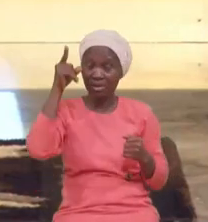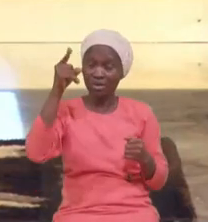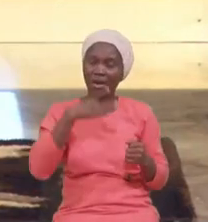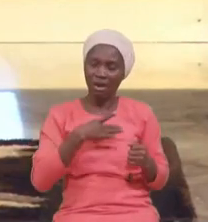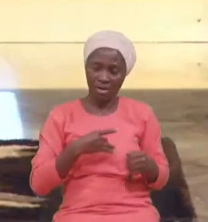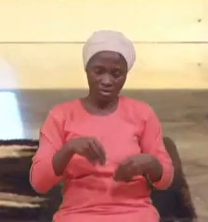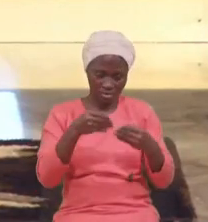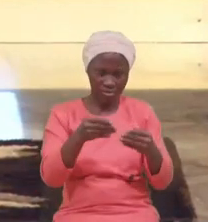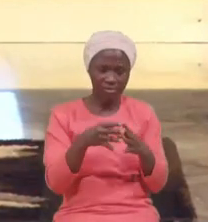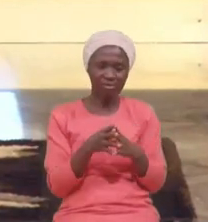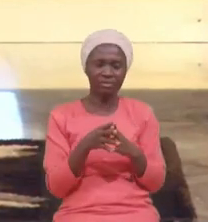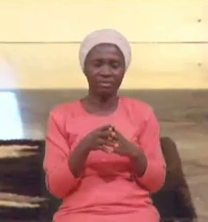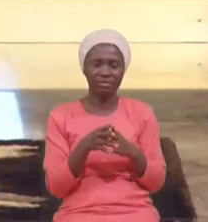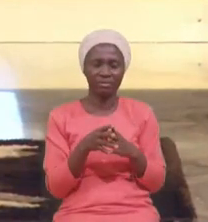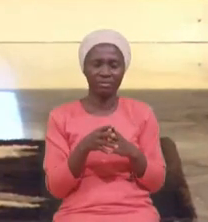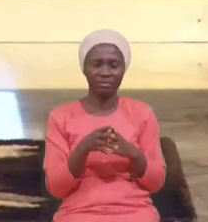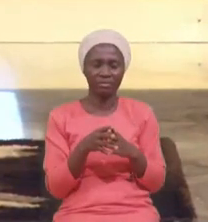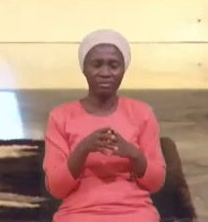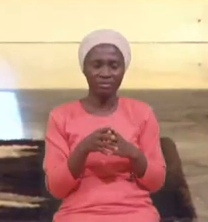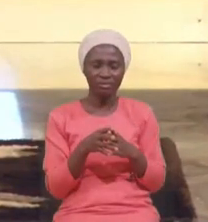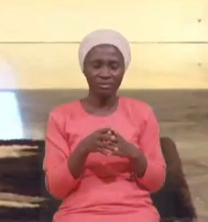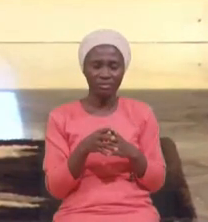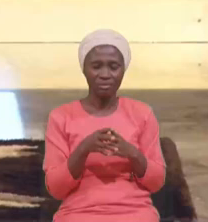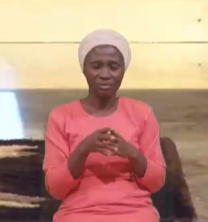Il va vous donner la guérison.